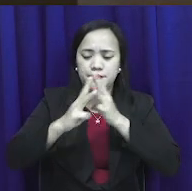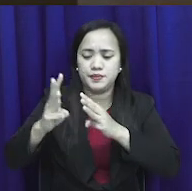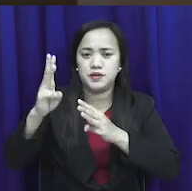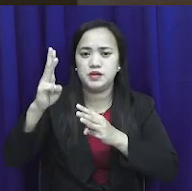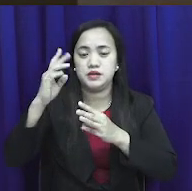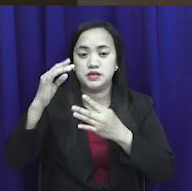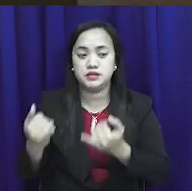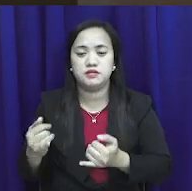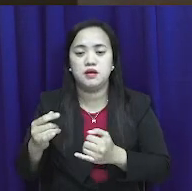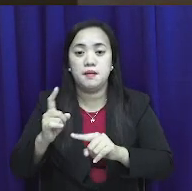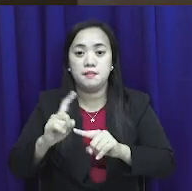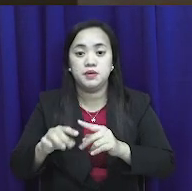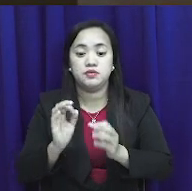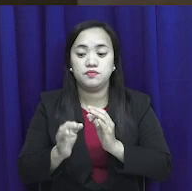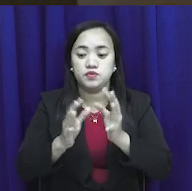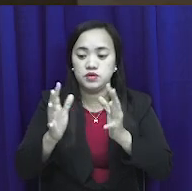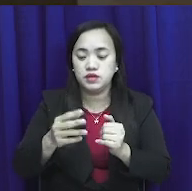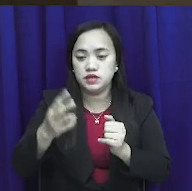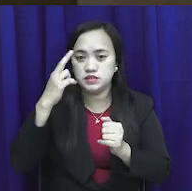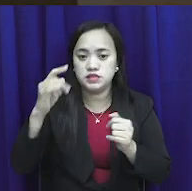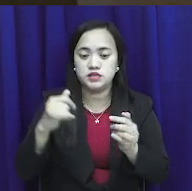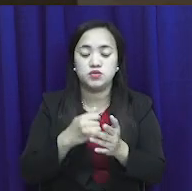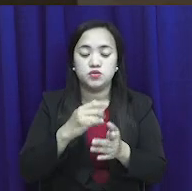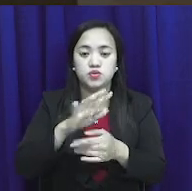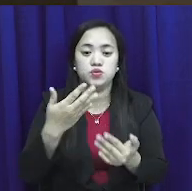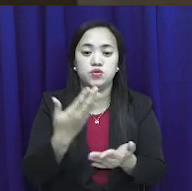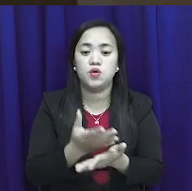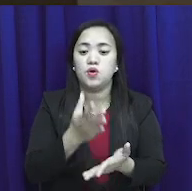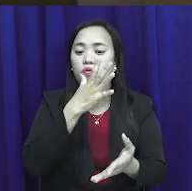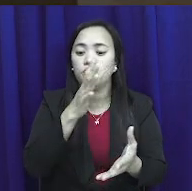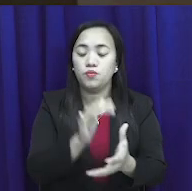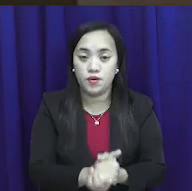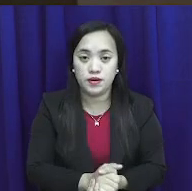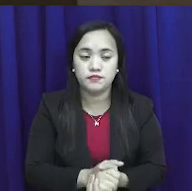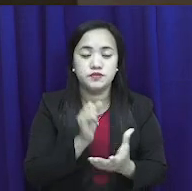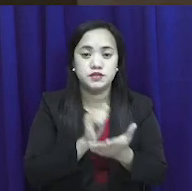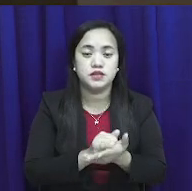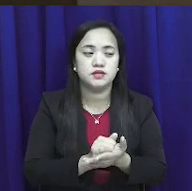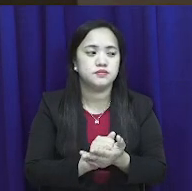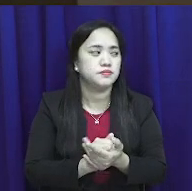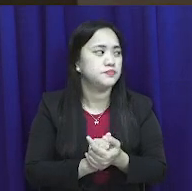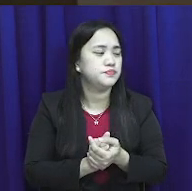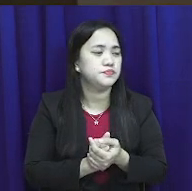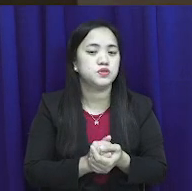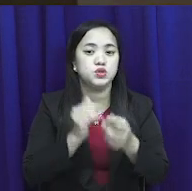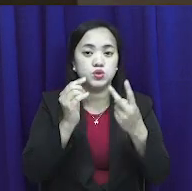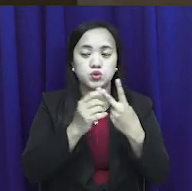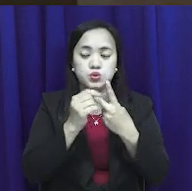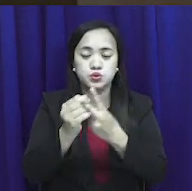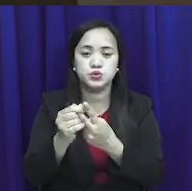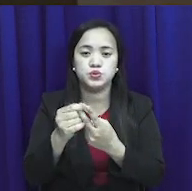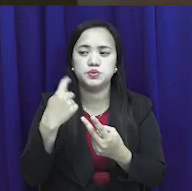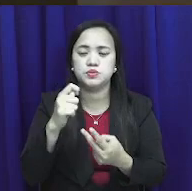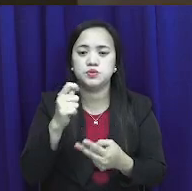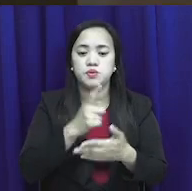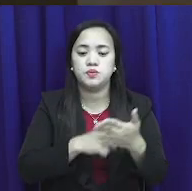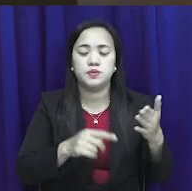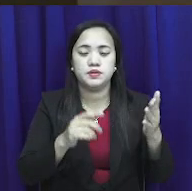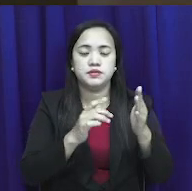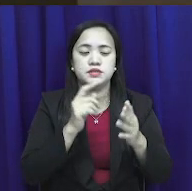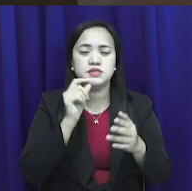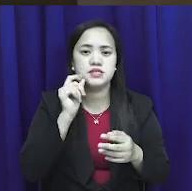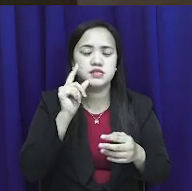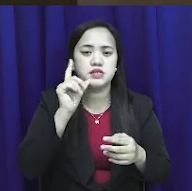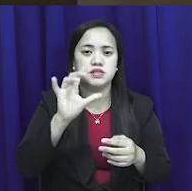niyo naman sa mga Wives na nandyan diyan Nakita niyo naman po mga kapatid ah pinili ni Ma'am sinabi ni Ma'am cja